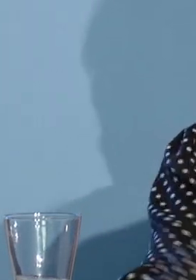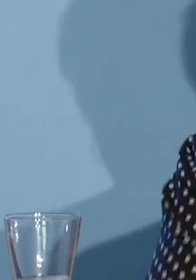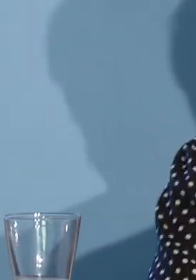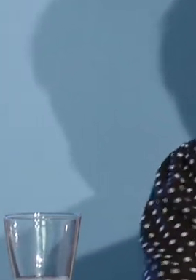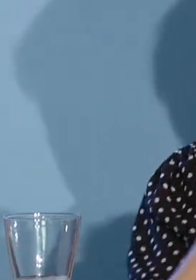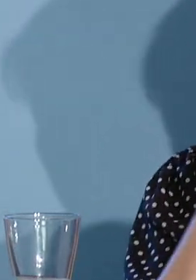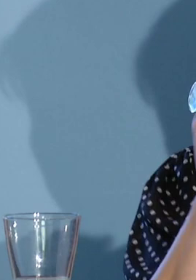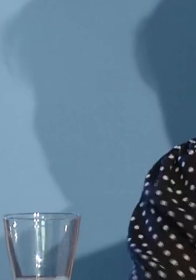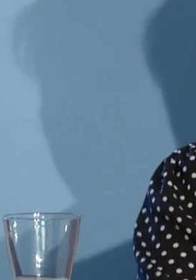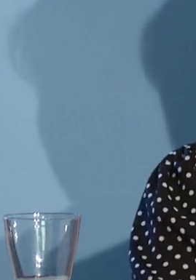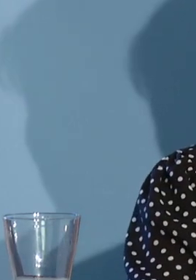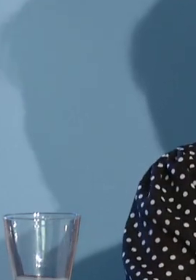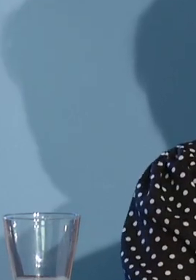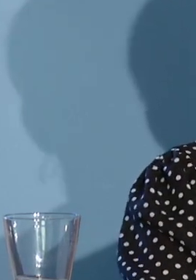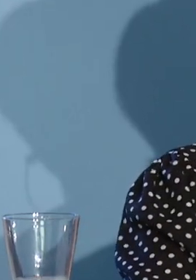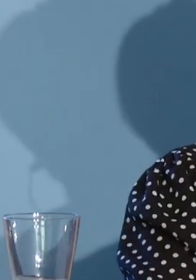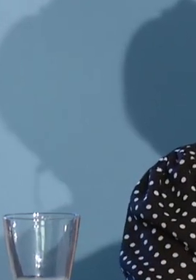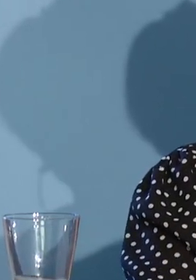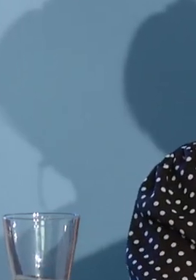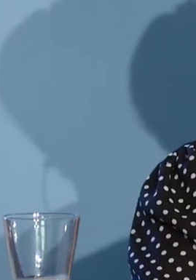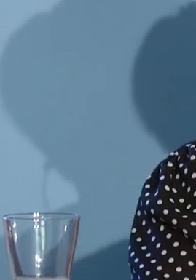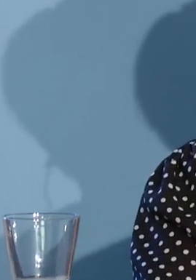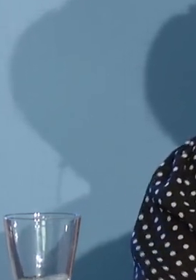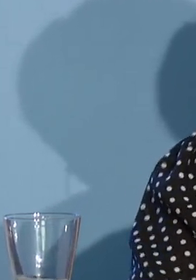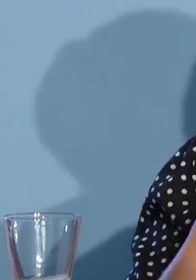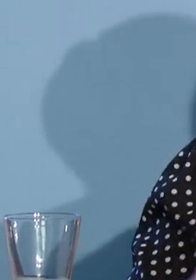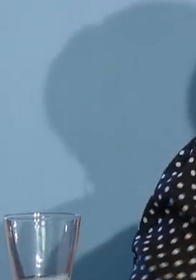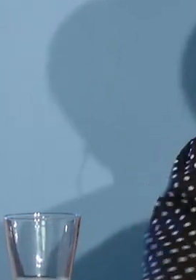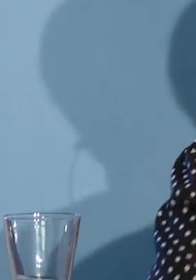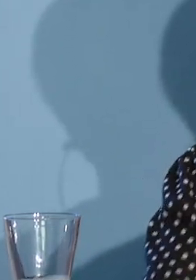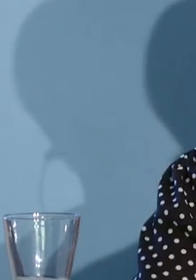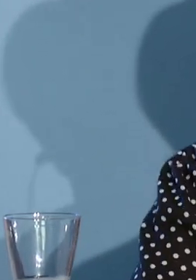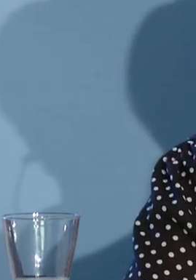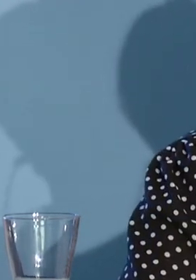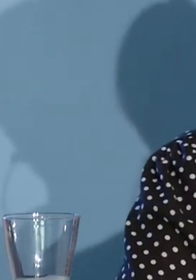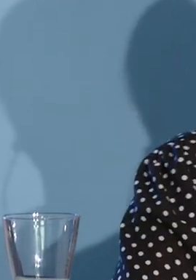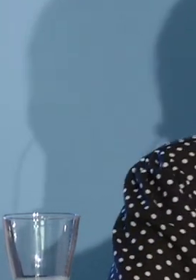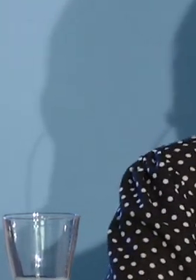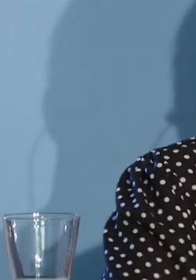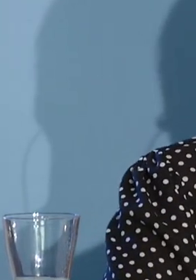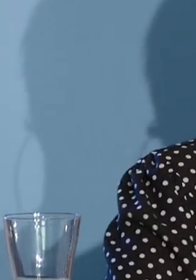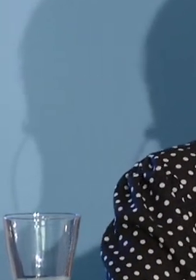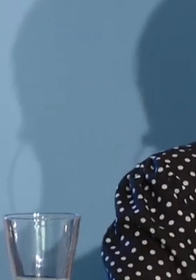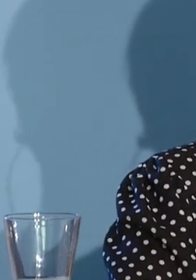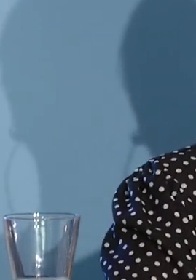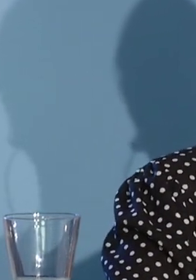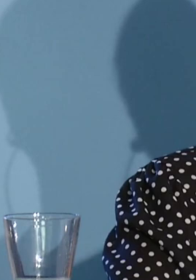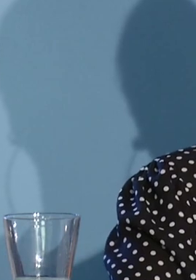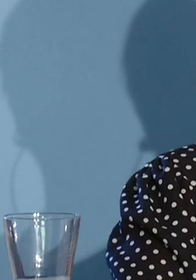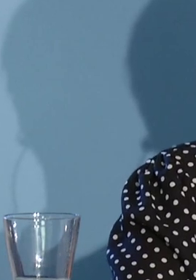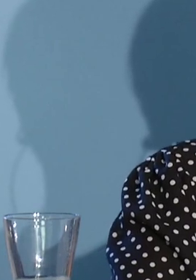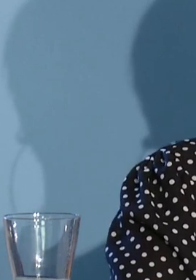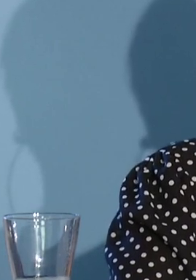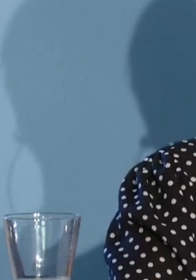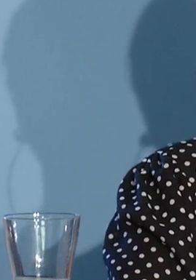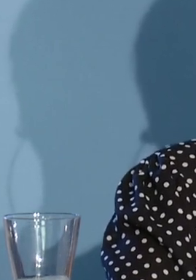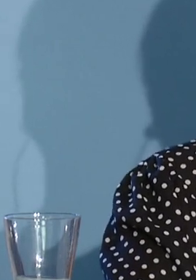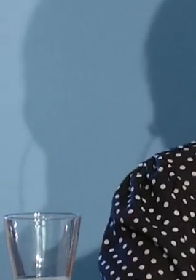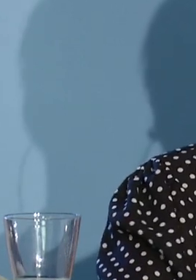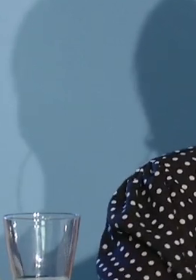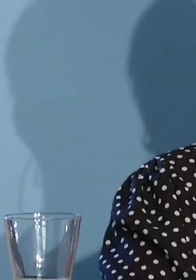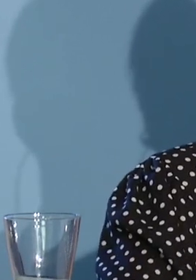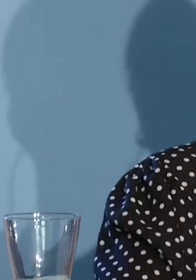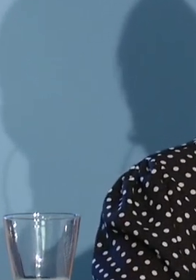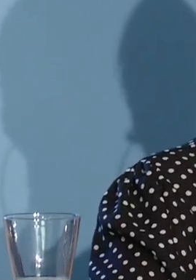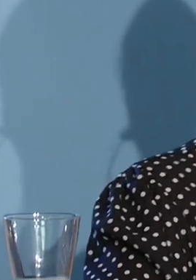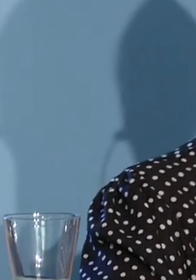många poliser eller tullar eller hur mycket pengar, utan också en plan för hur rullar vi ut utbildning och så. Jag känner att vi har fått en annan ur